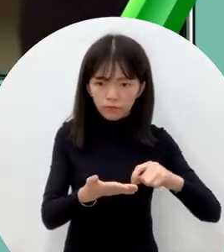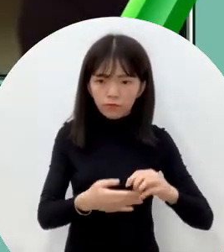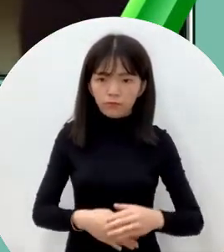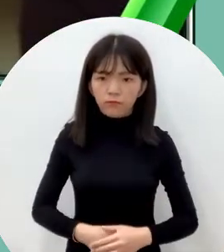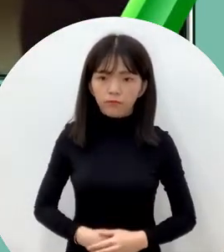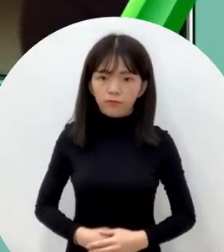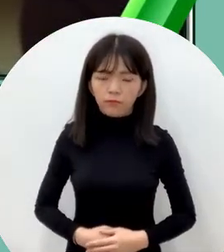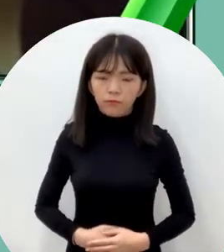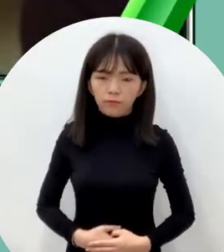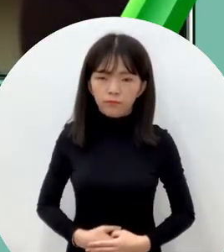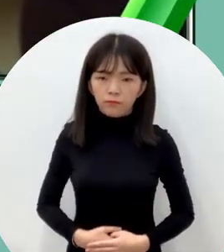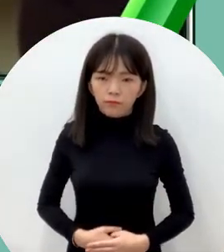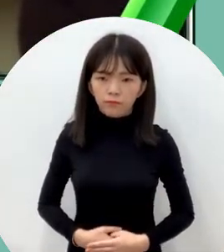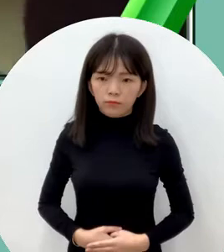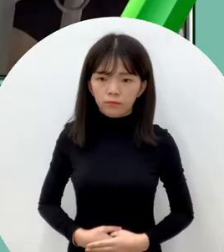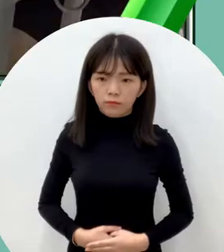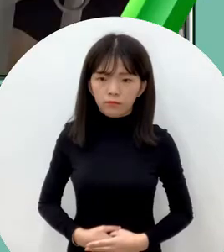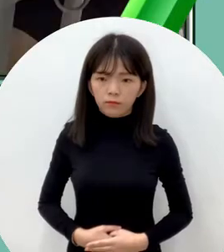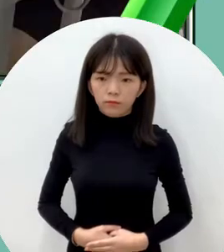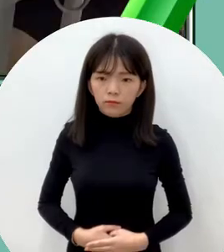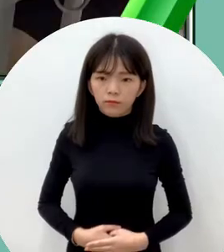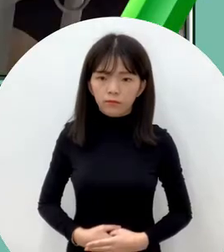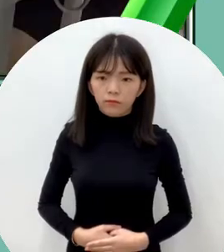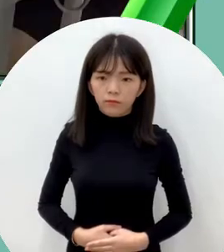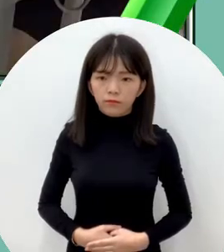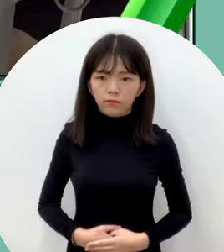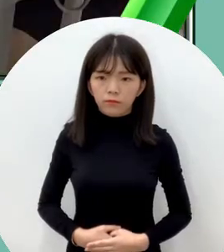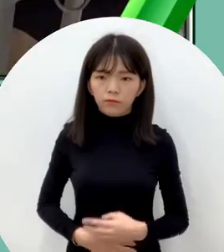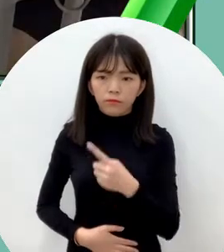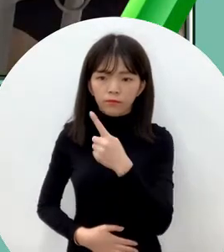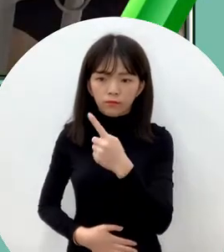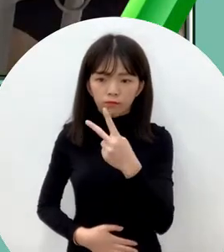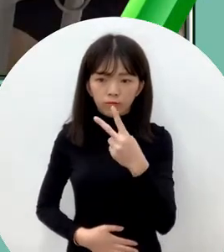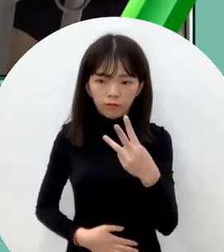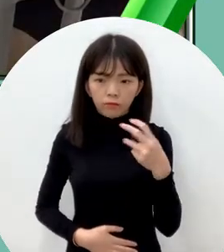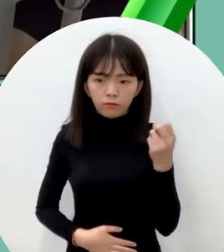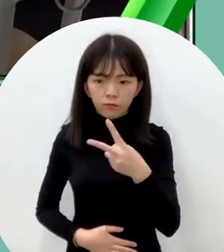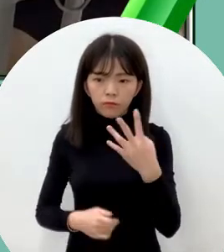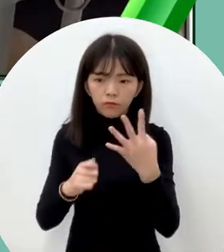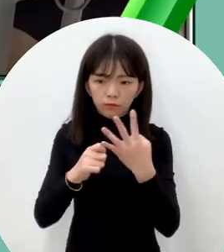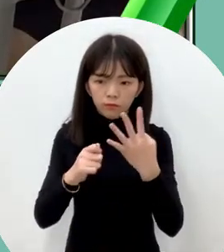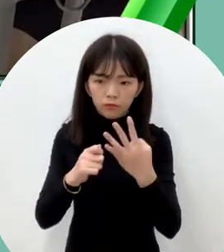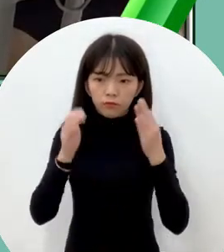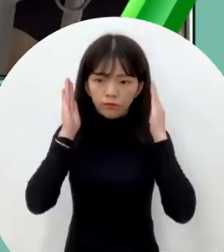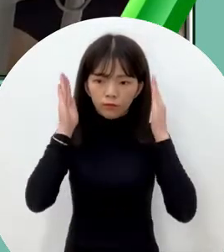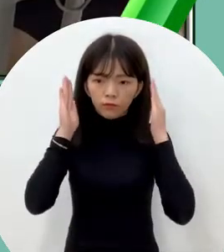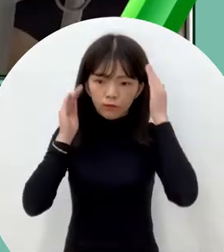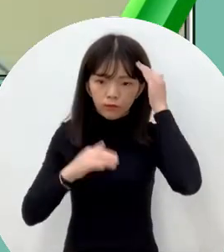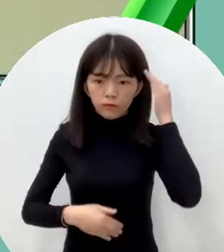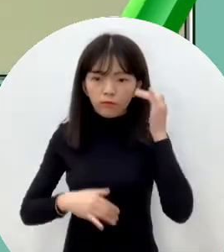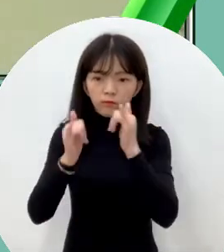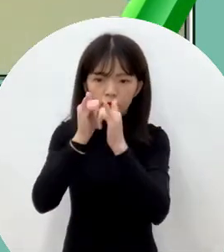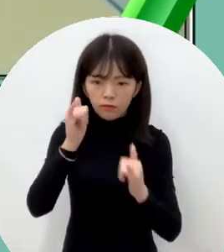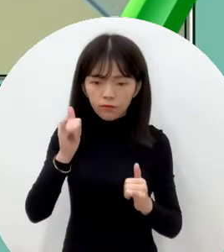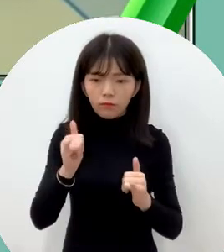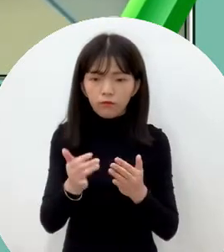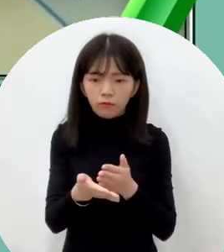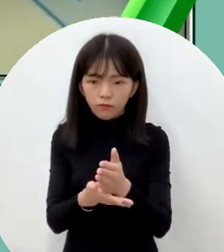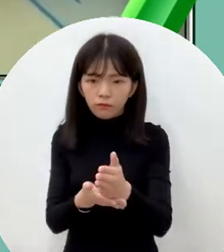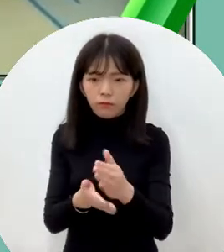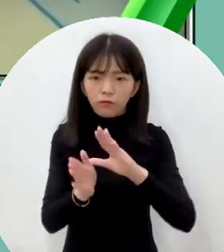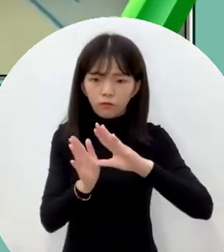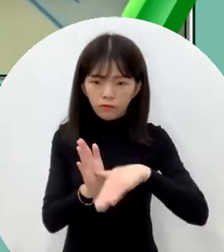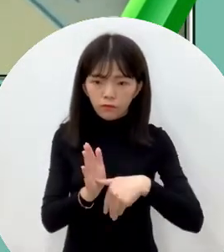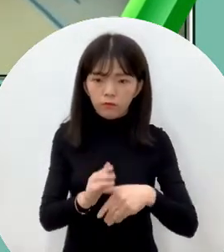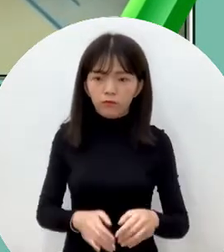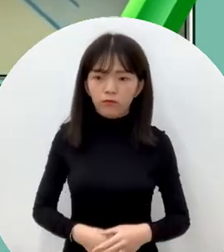필적 확인란에 정자로 기재합니다. 1, 2, 3교시 및 4교시 한국사 영역의 경우